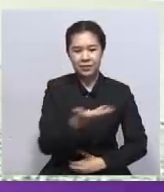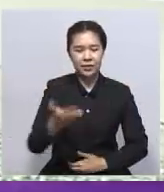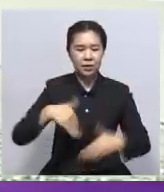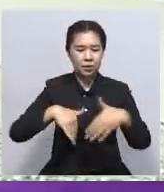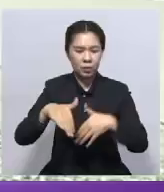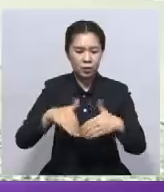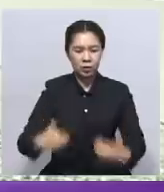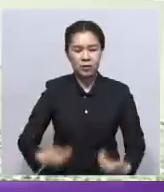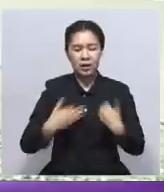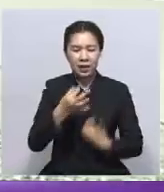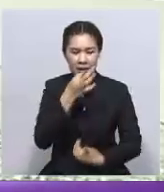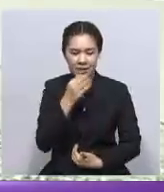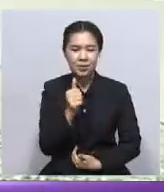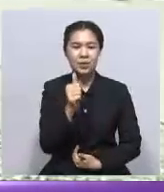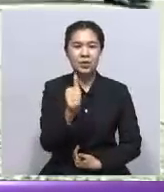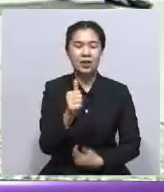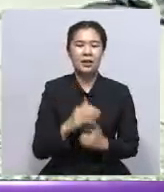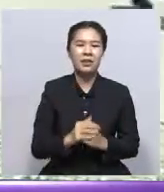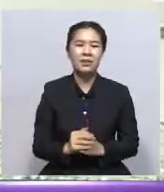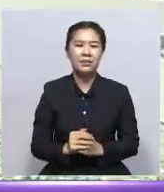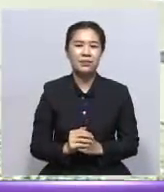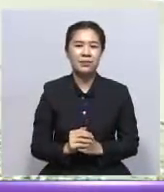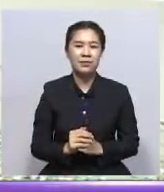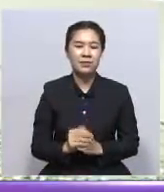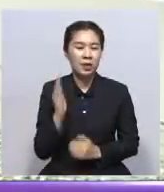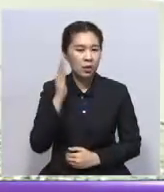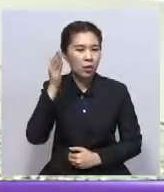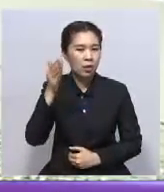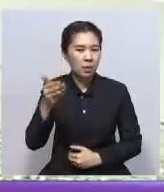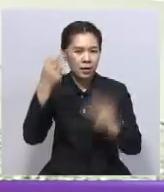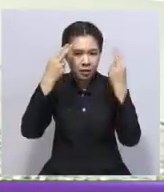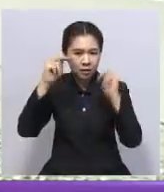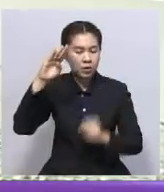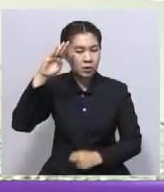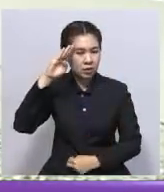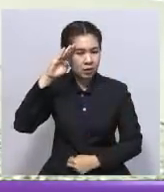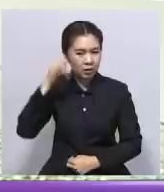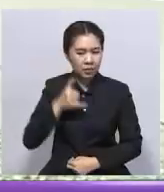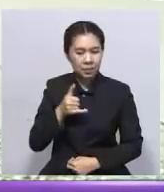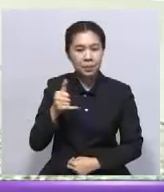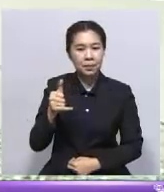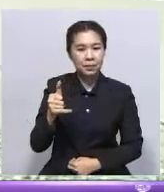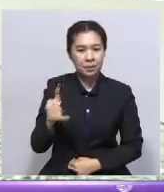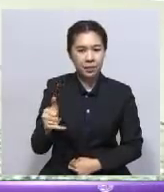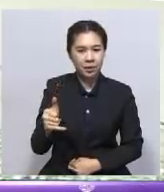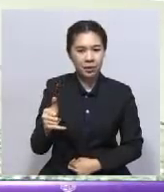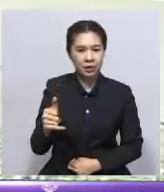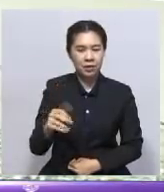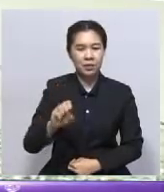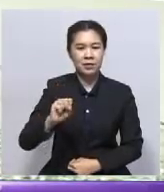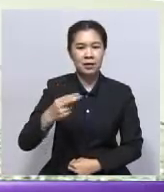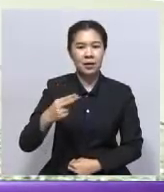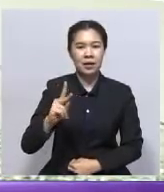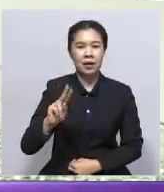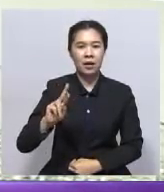อยู่ได้ด้วยตนเองค่ะและหลังจากนั้นนะคะนายกรัฐมนตรีจะได้เดินทางนะคะไปยังสหกรณ์โคนงกำแพงแสน